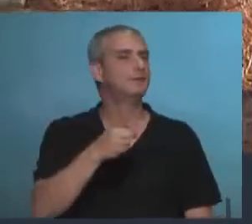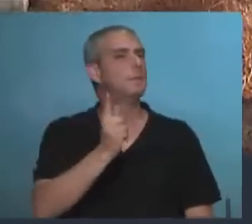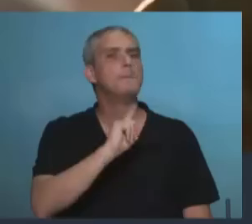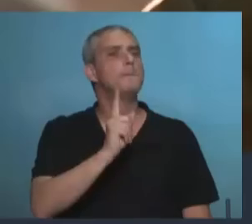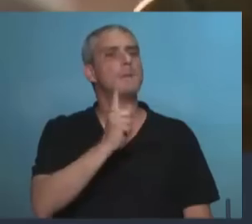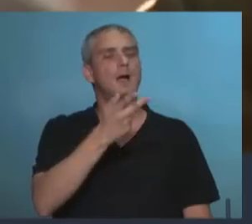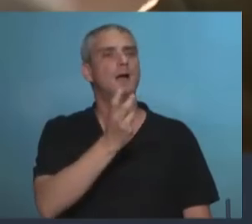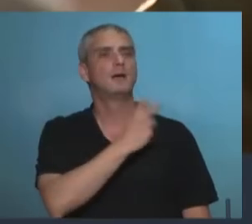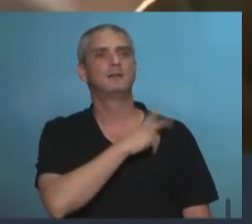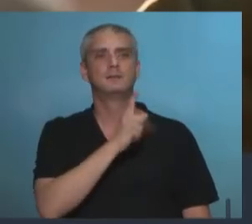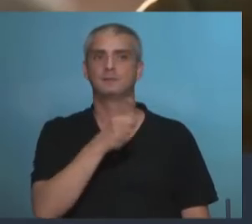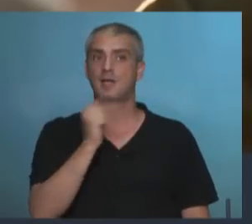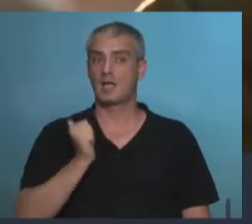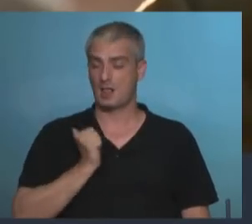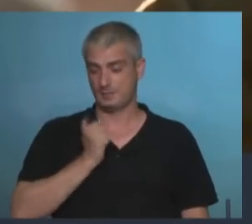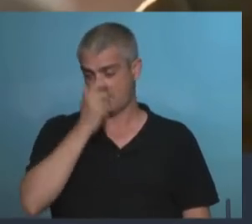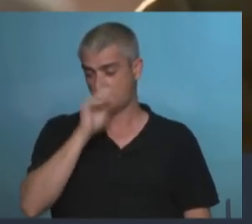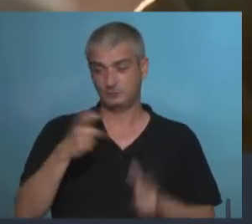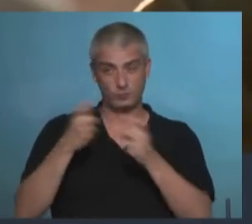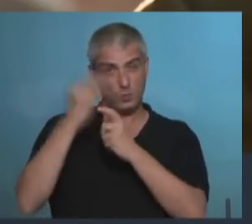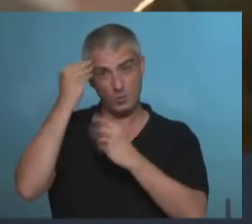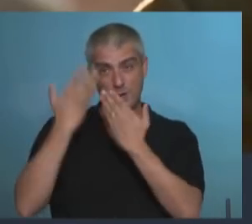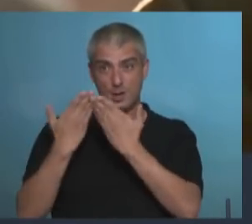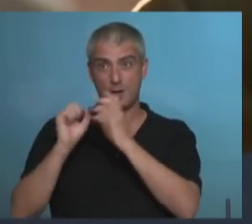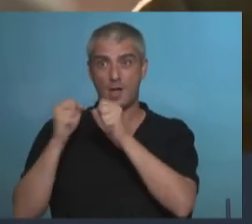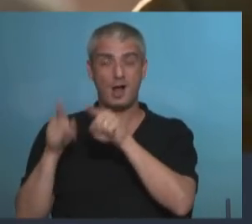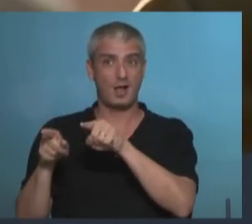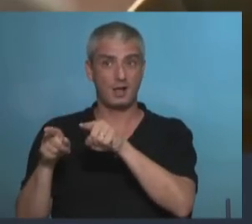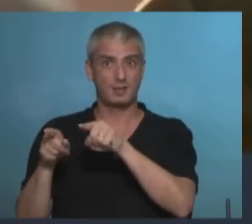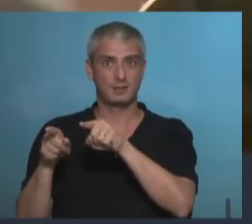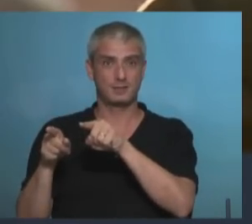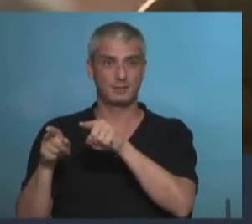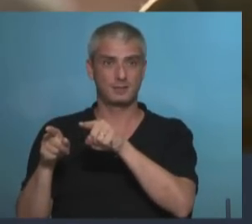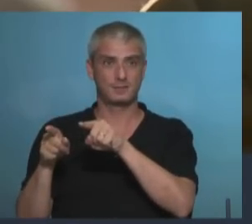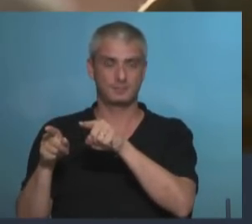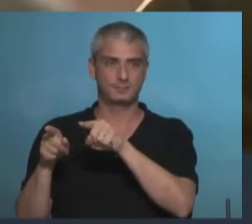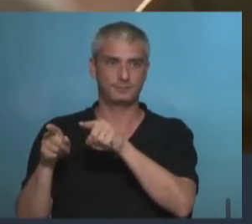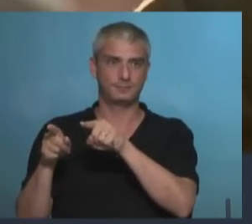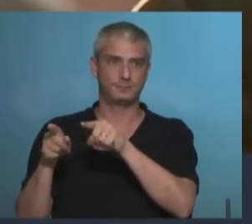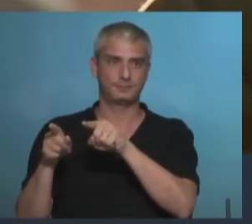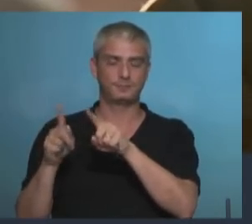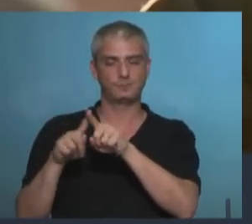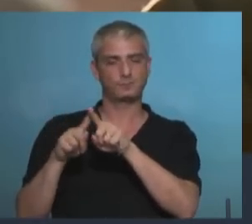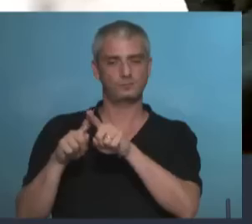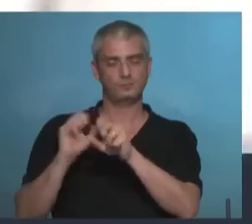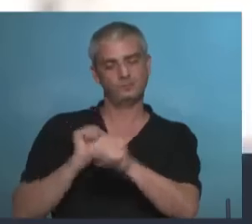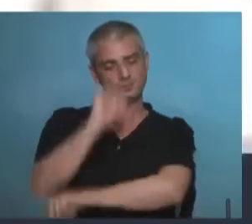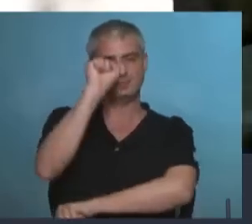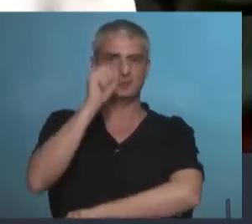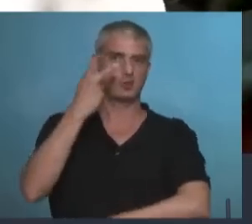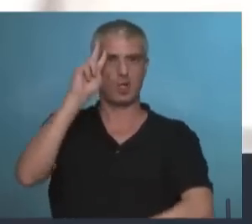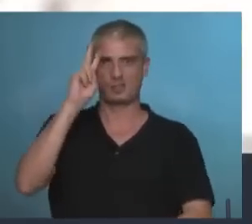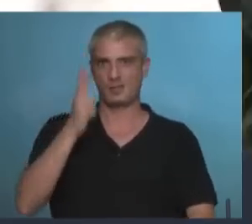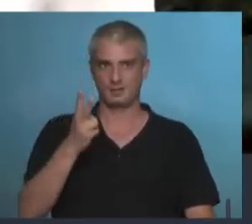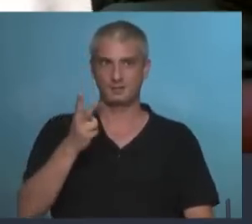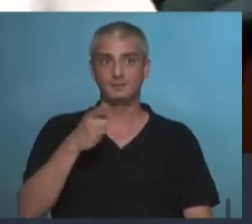איתו? חיילים שעזבו את המסגרות החרדיות, אז הם בהכרח במעין אופי מרדני כזה.